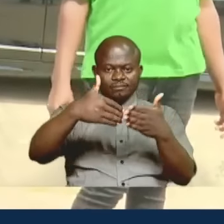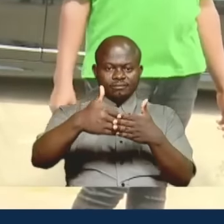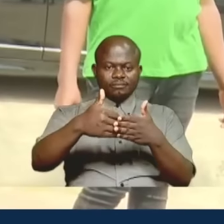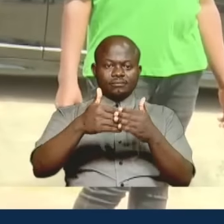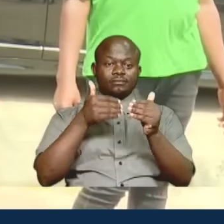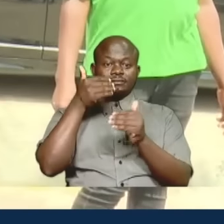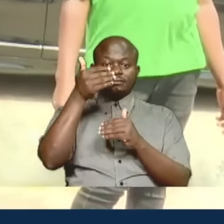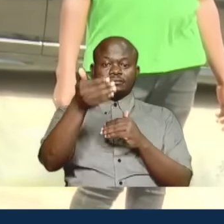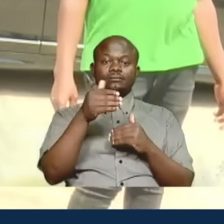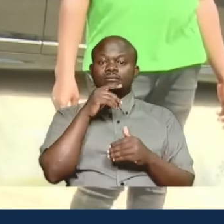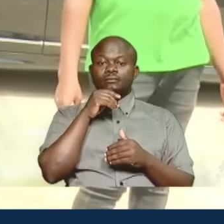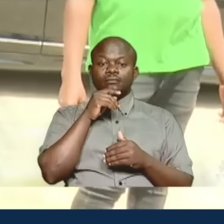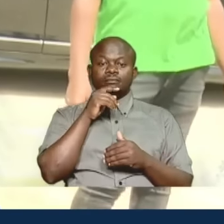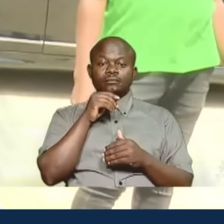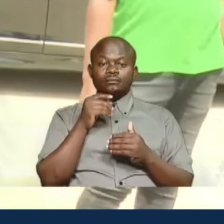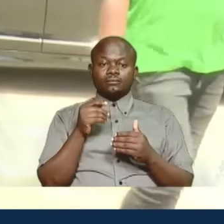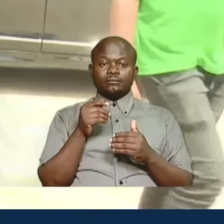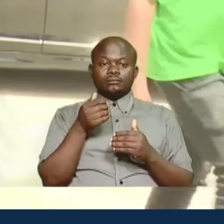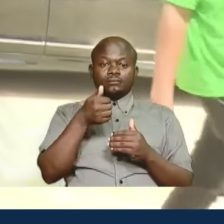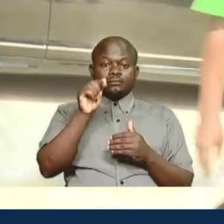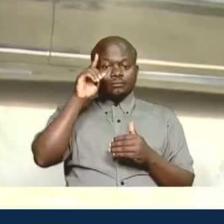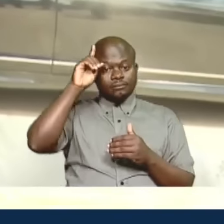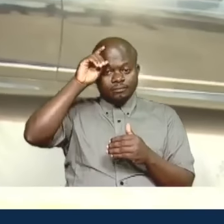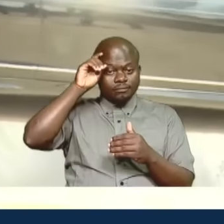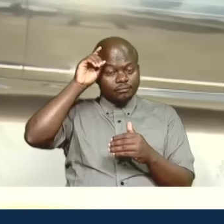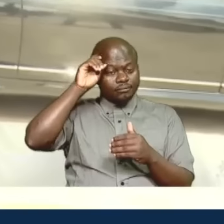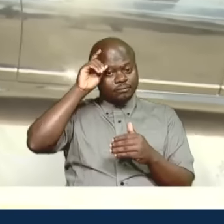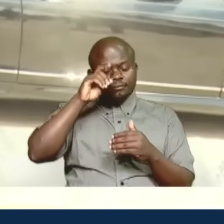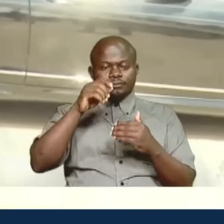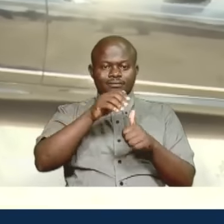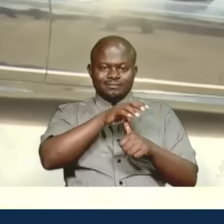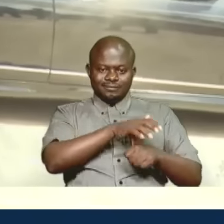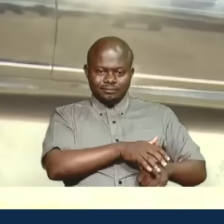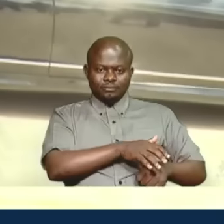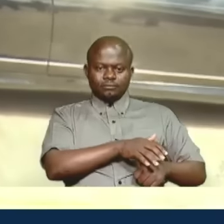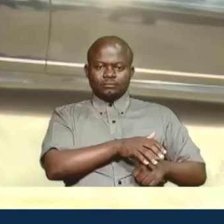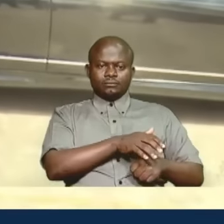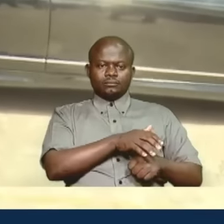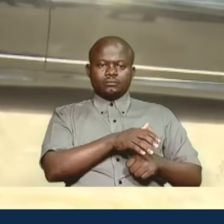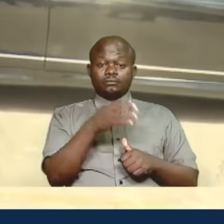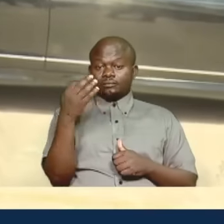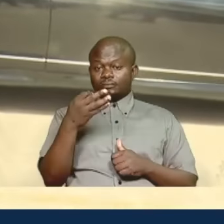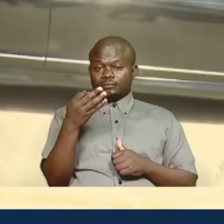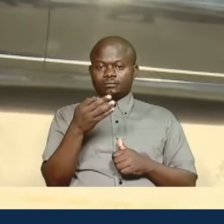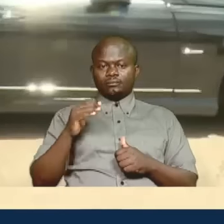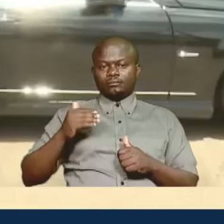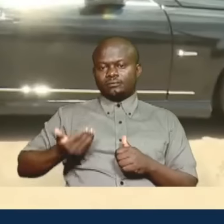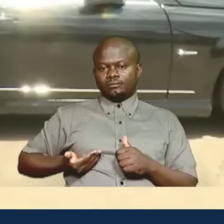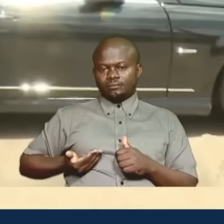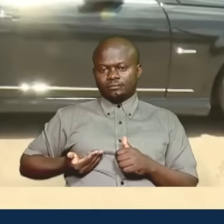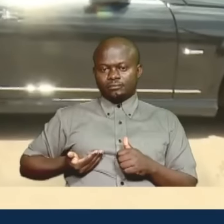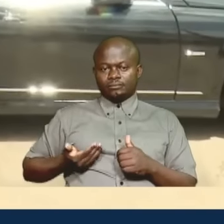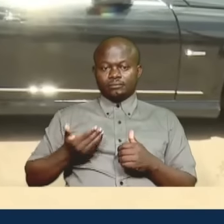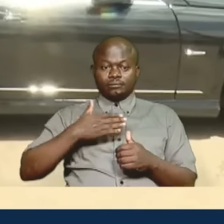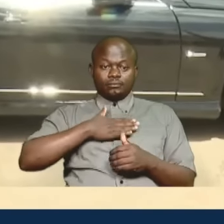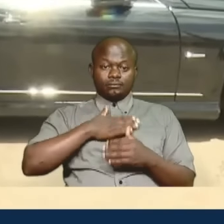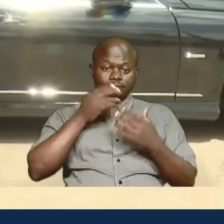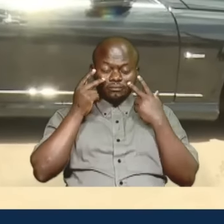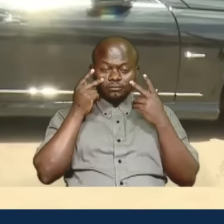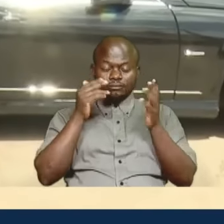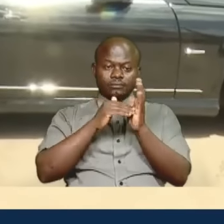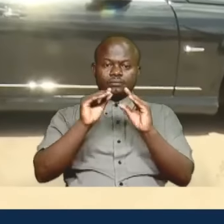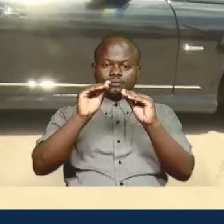hanyuma ku bagabo bumvise ko batikamiwe, basuzugujwe abagore, mbona kongera